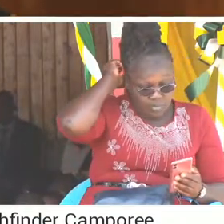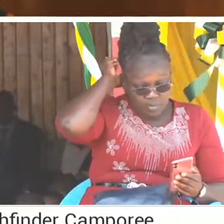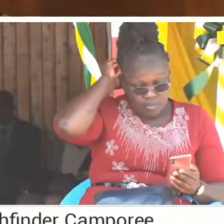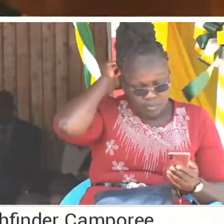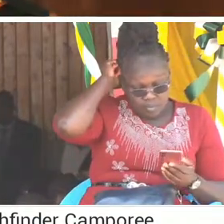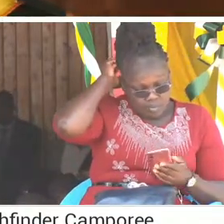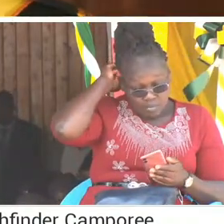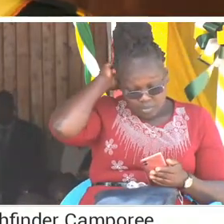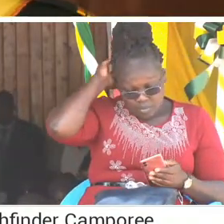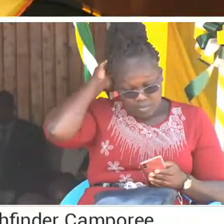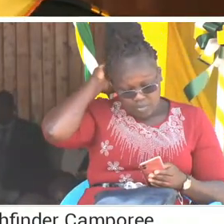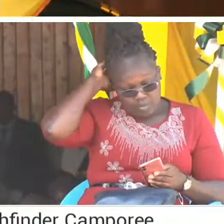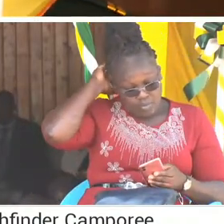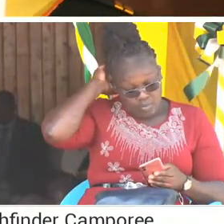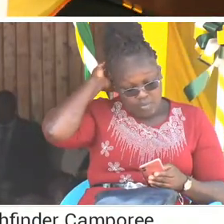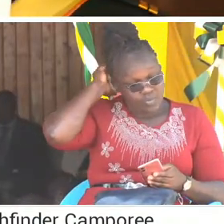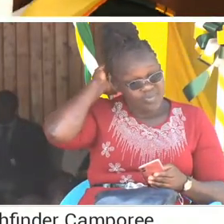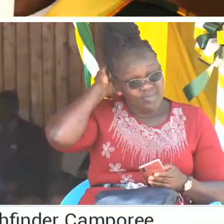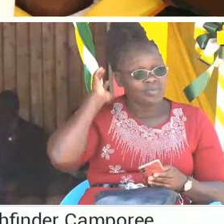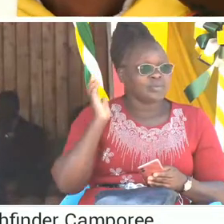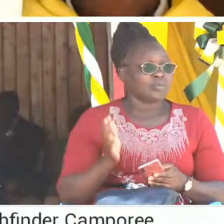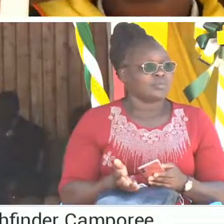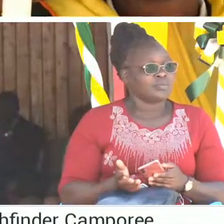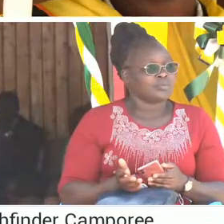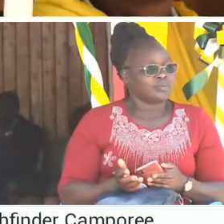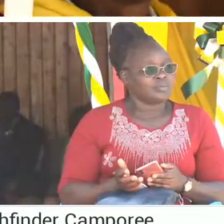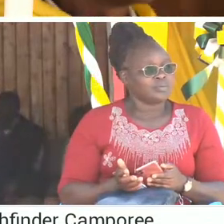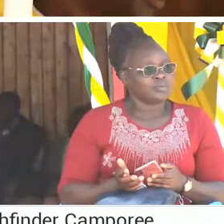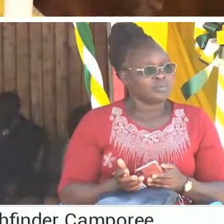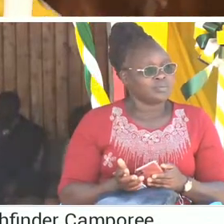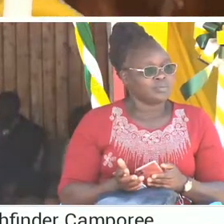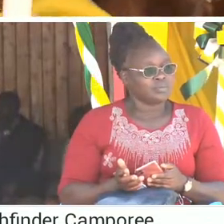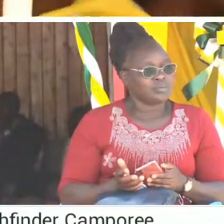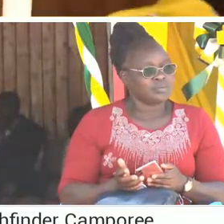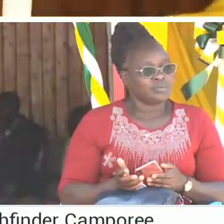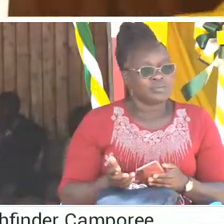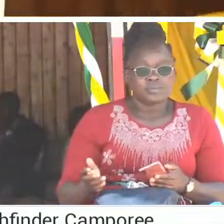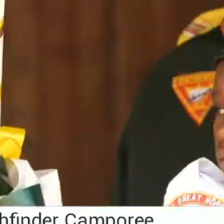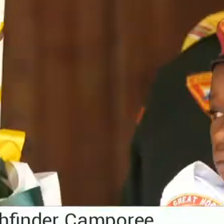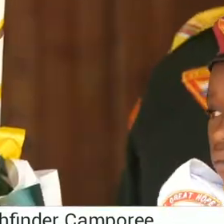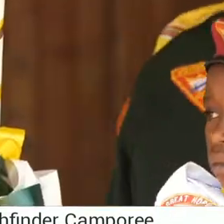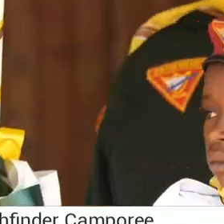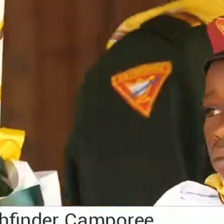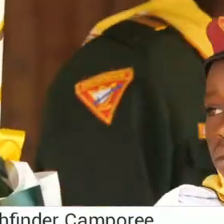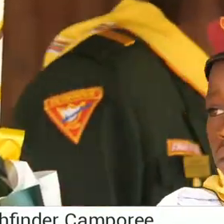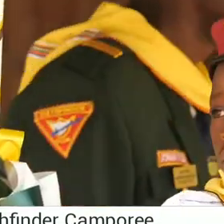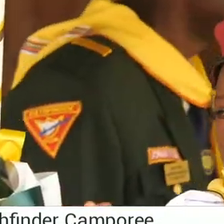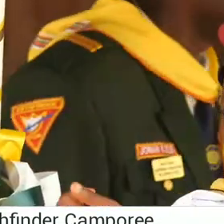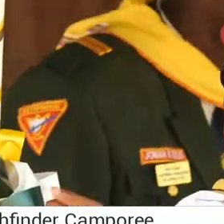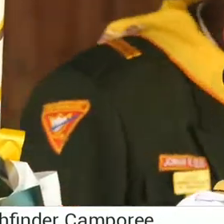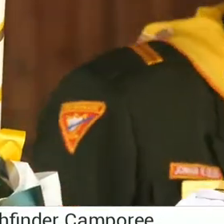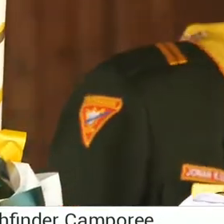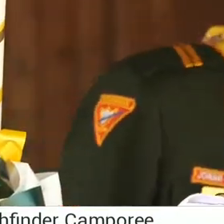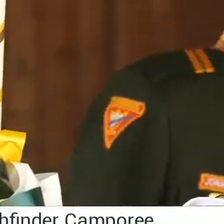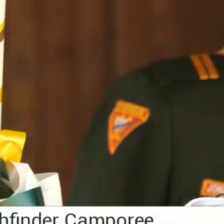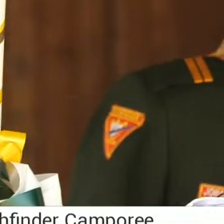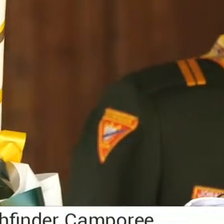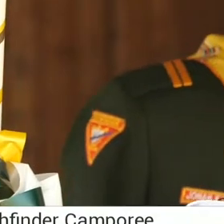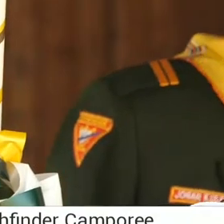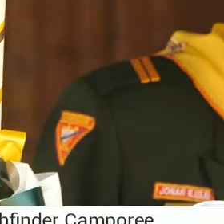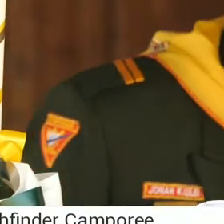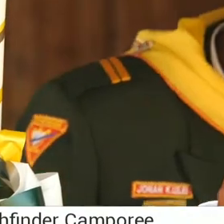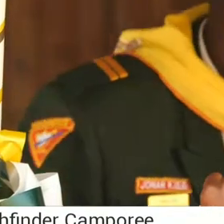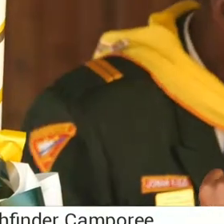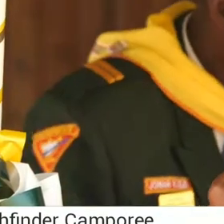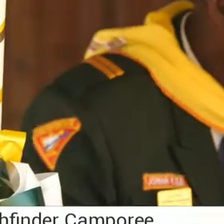Olesos Hills, kimbia, kimbia. Olesos Hills, watu ambao wanatumia mfumo wa CFMS kutoa saka na